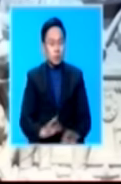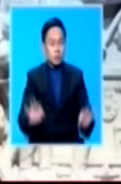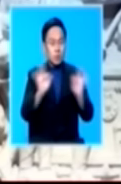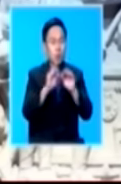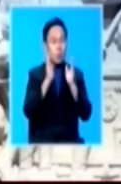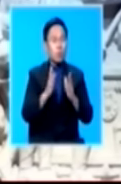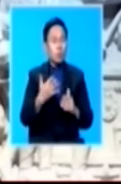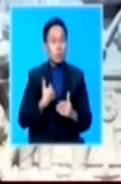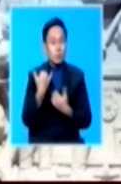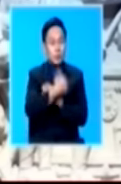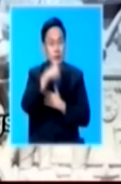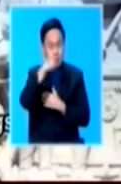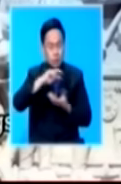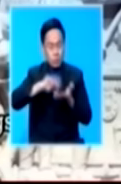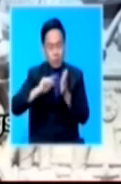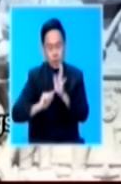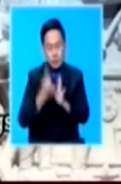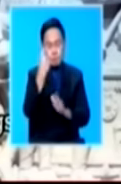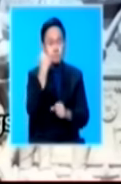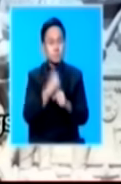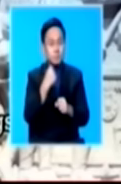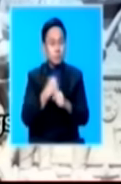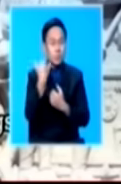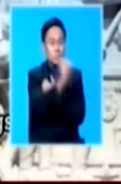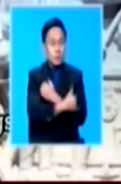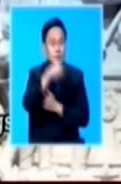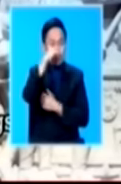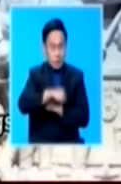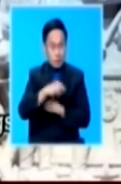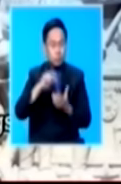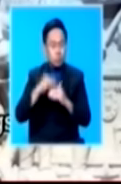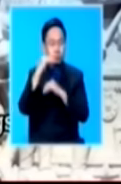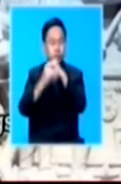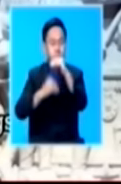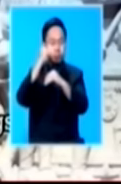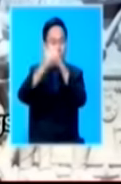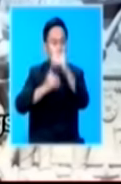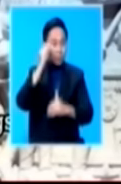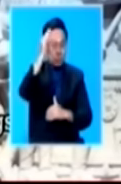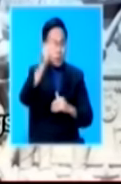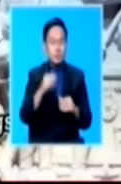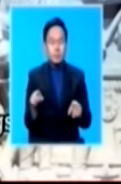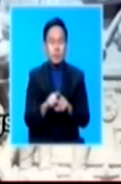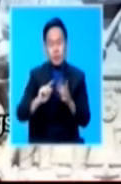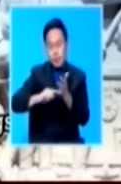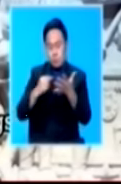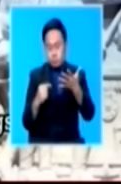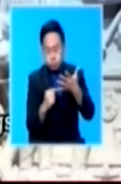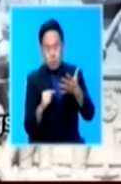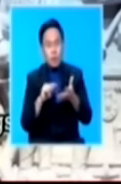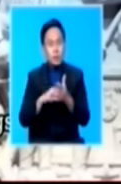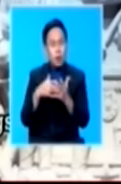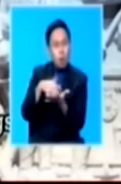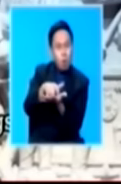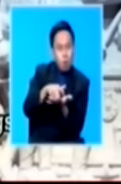ยบาย Thailand Startup นะครับหมายความว่าลุกไปข้างหน้านะครับเริ่มต้นให้ดีนะไอ้ที่ยังไม่เข้มแข็งก็สต